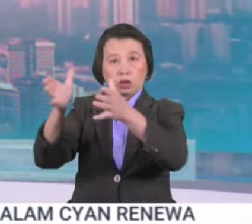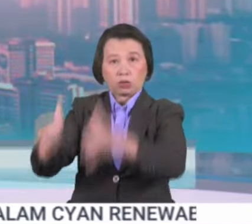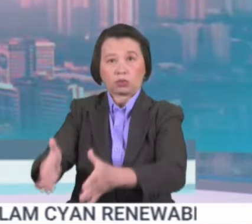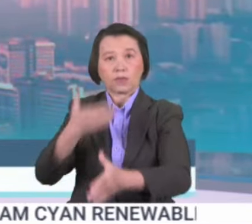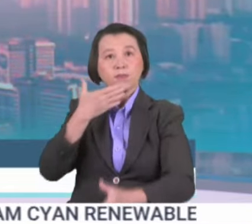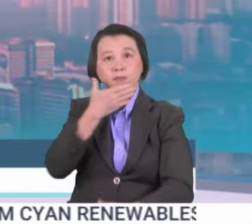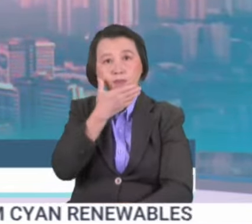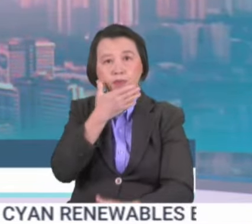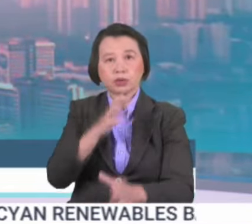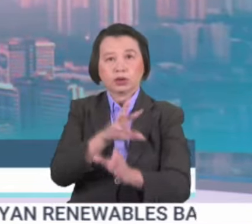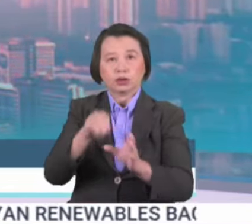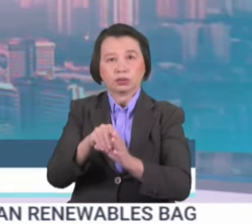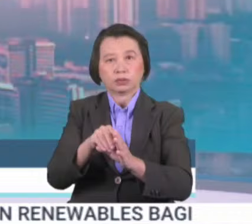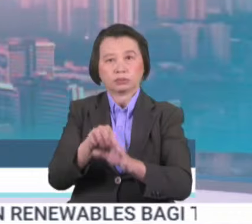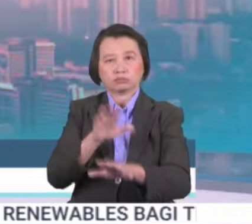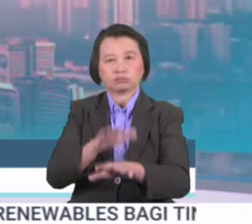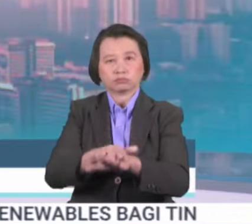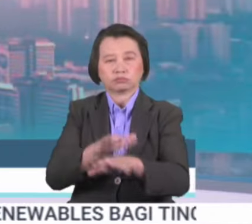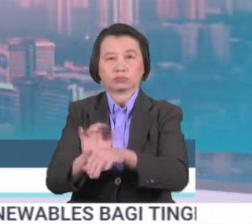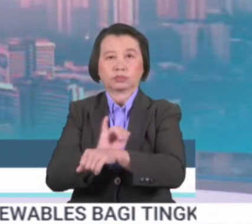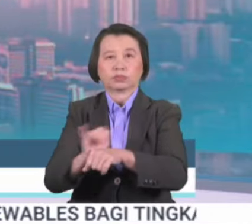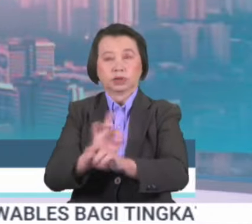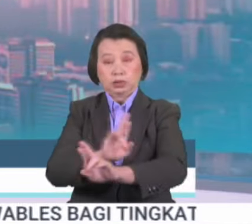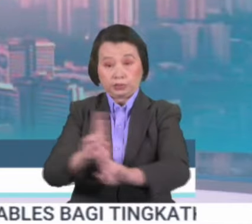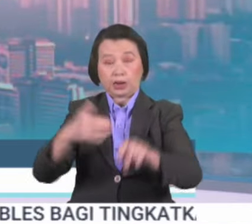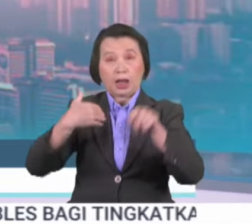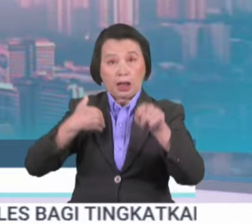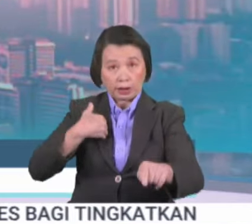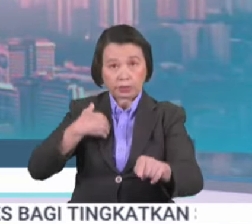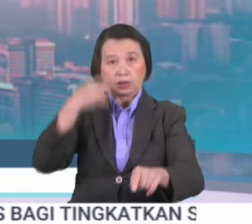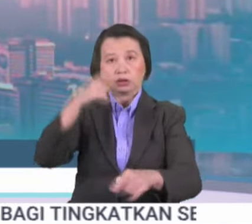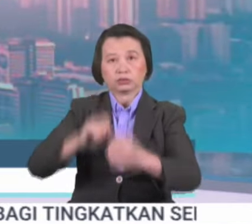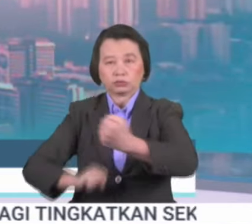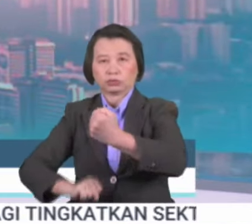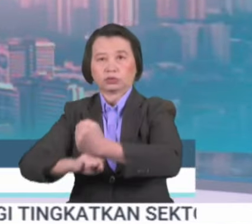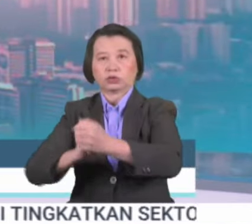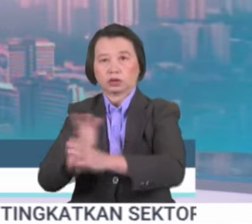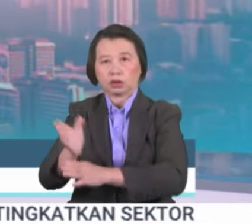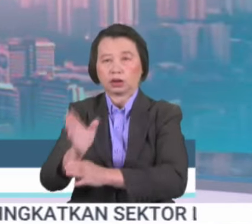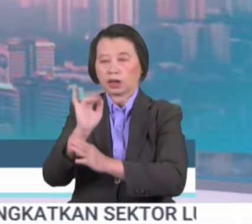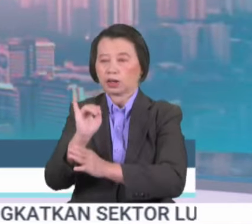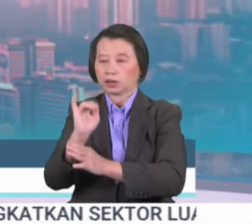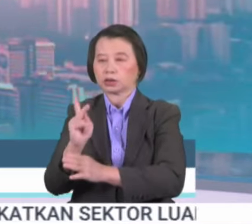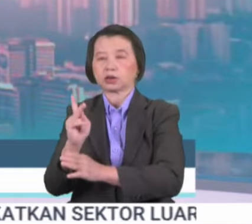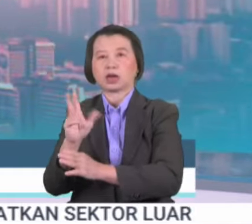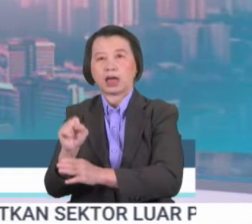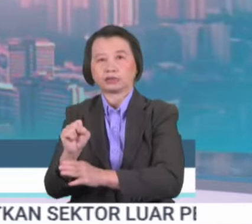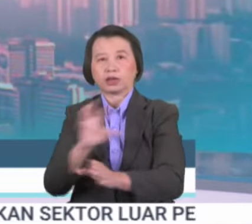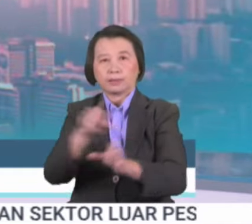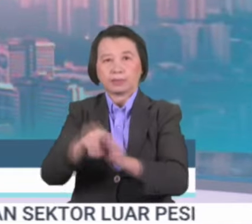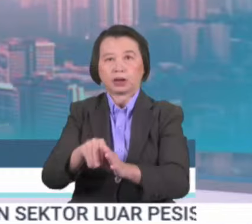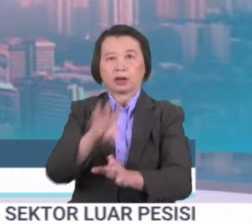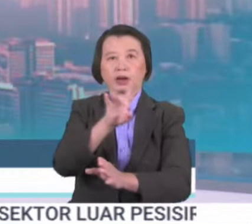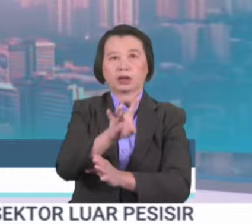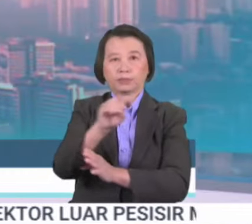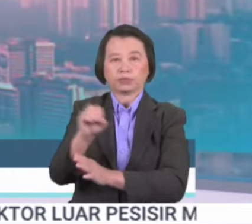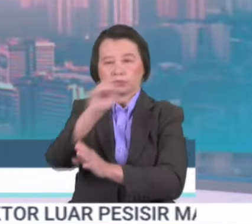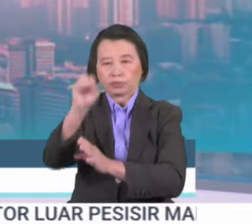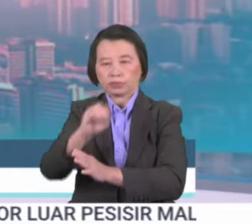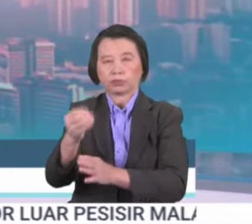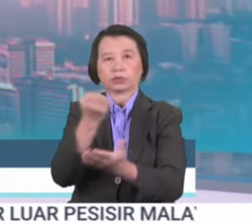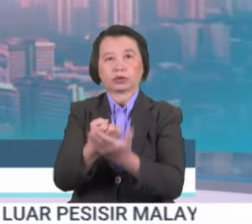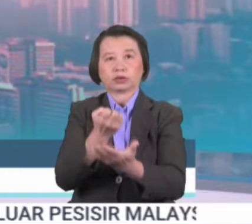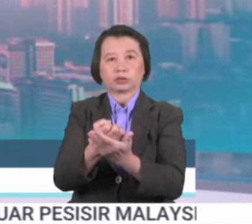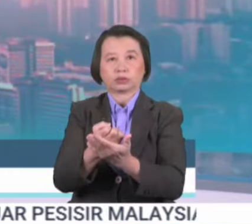muda, ya, termasuk merancangkan industri sedia ada bagi menyokong sektor IKS yang merangkumi 80%